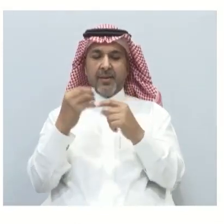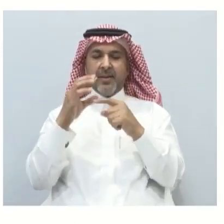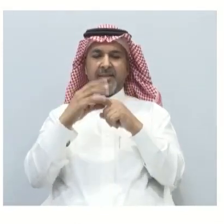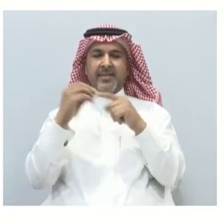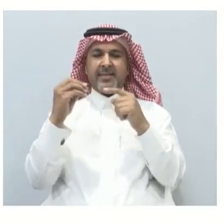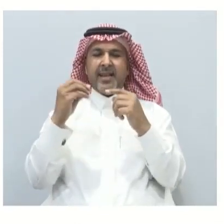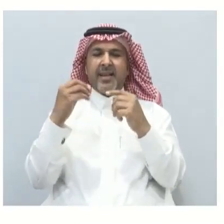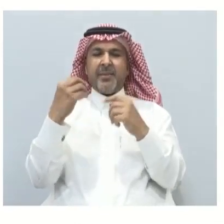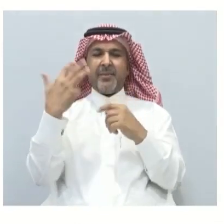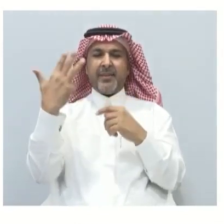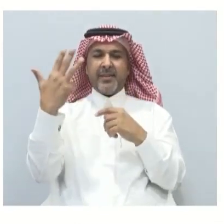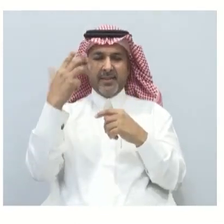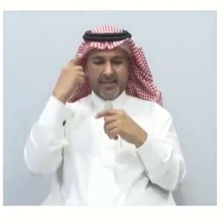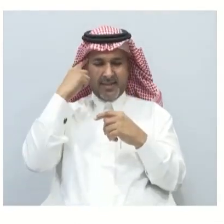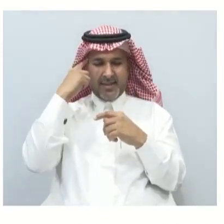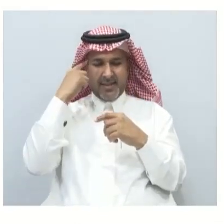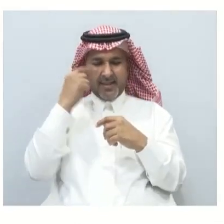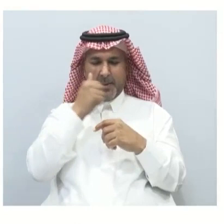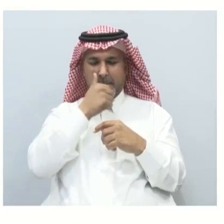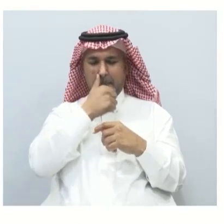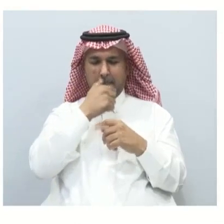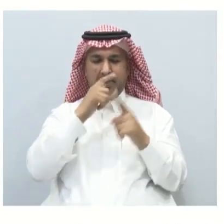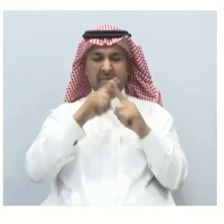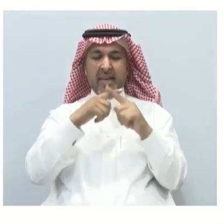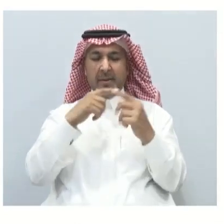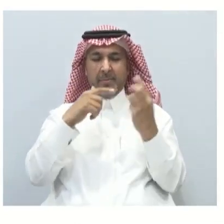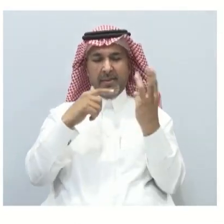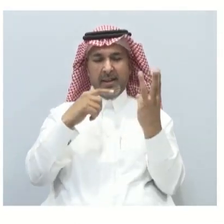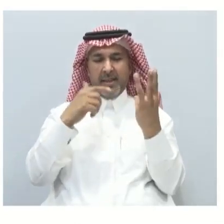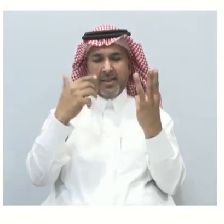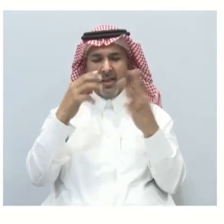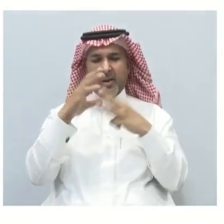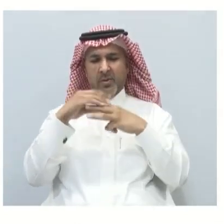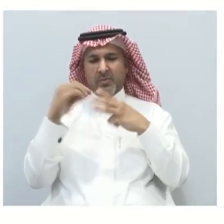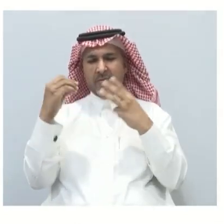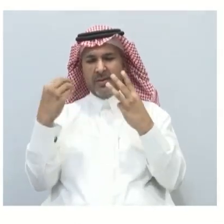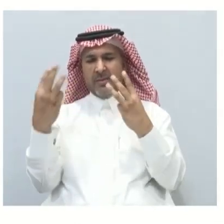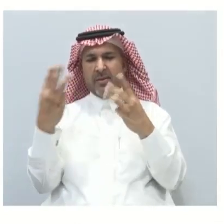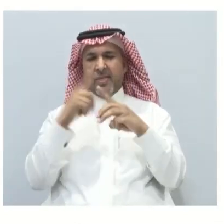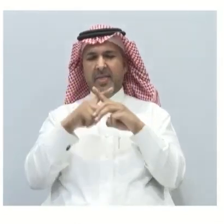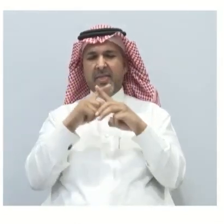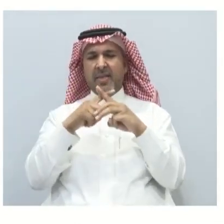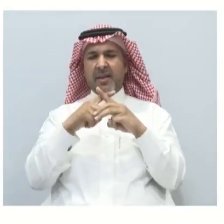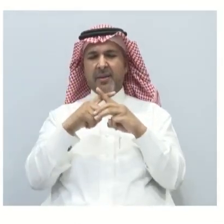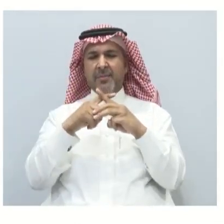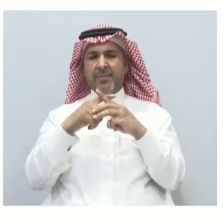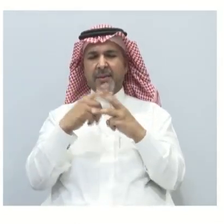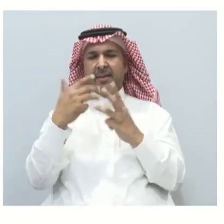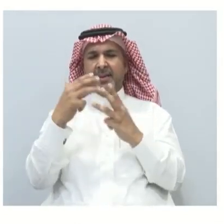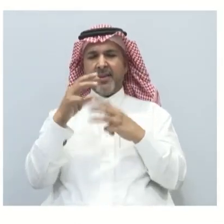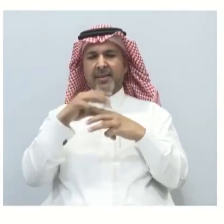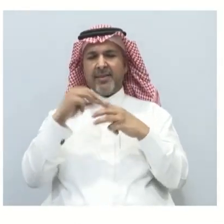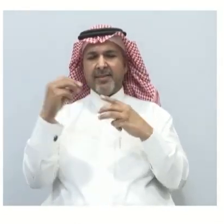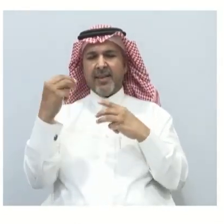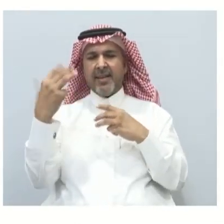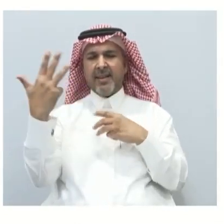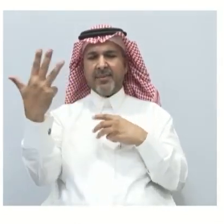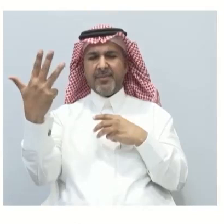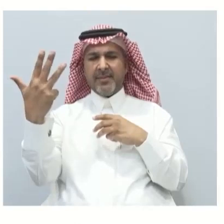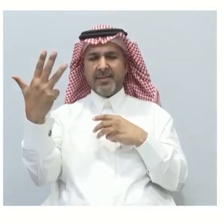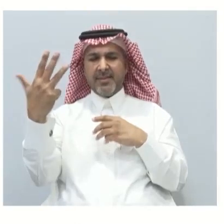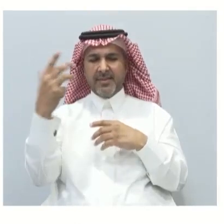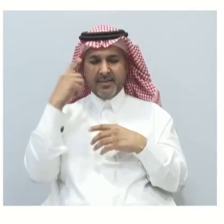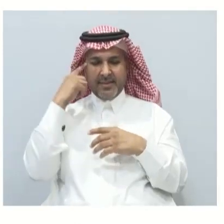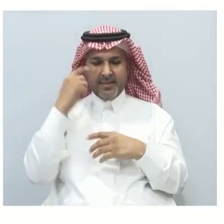انا 6 اكس ناقص 3 في الطرف الايمن وفي الطرف الايسر 3 ضرب سالب 3 فبالتالي تصير 6